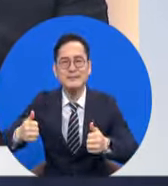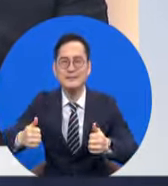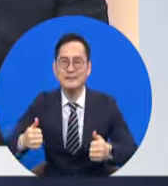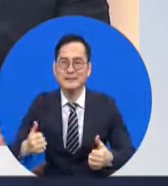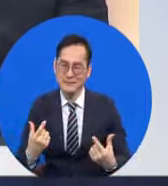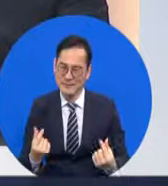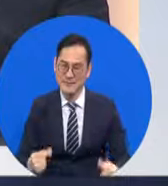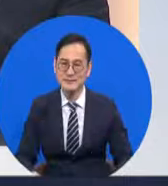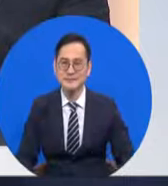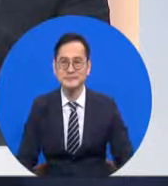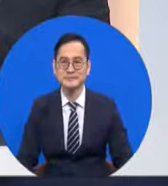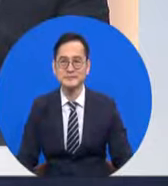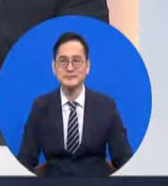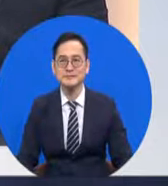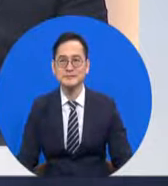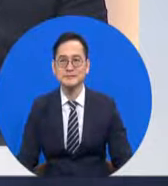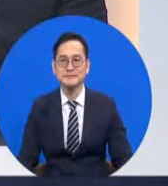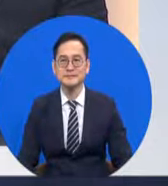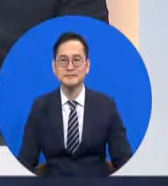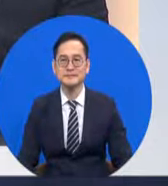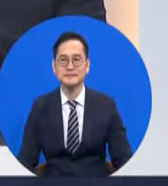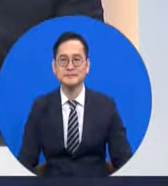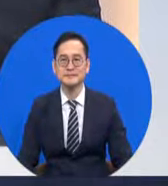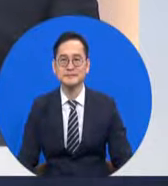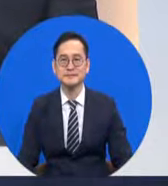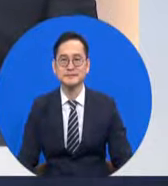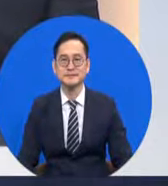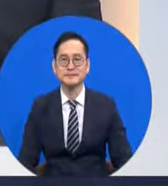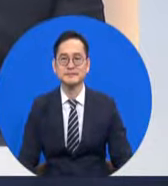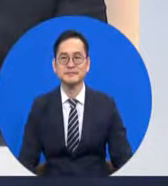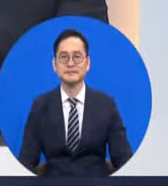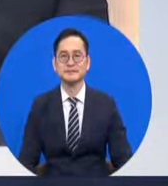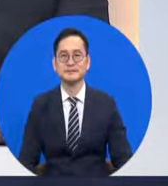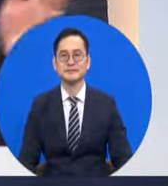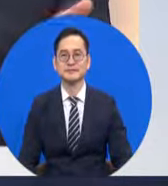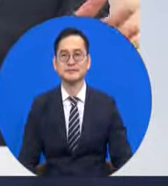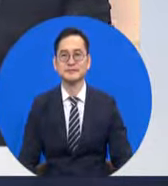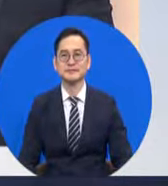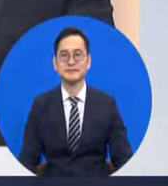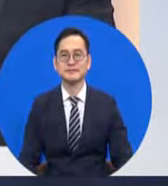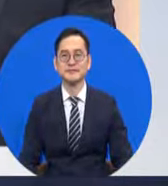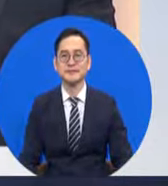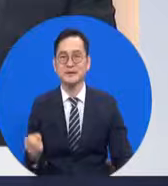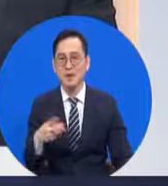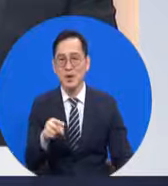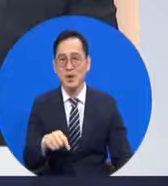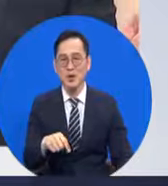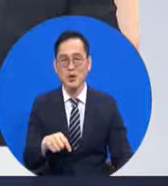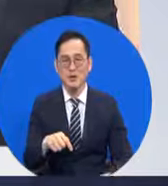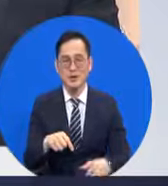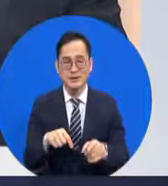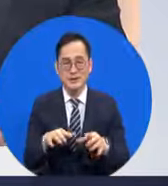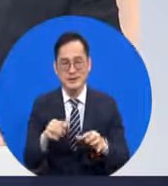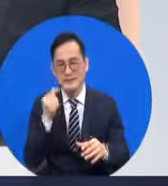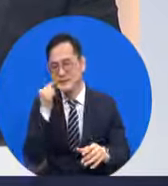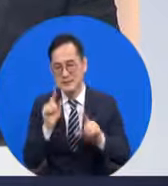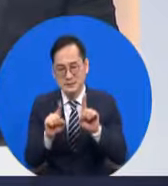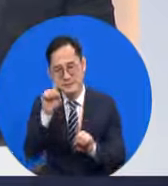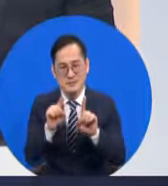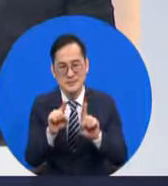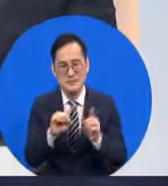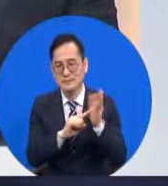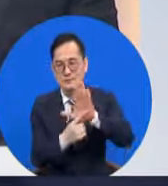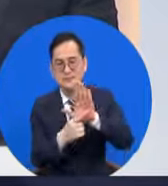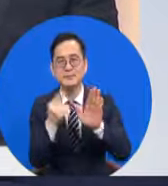오늘 결과가 달라질 가능성이 매우 높거든요. 그리고 소위 말하는 공표 금지 기간 동안에 표심을 결정하는